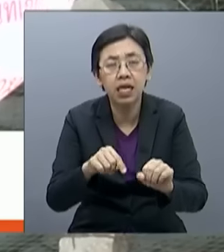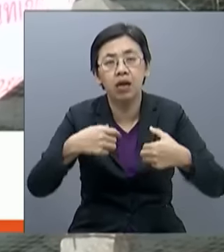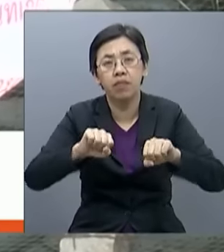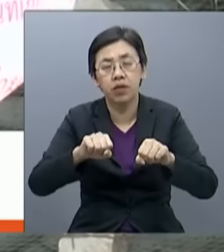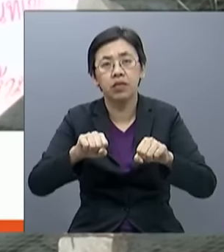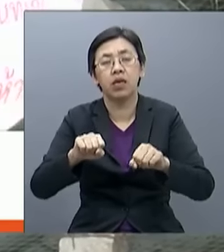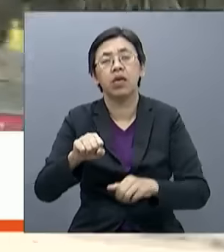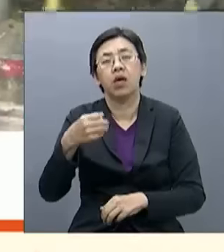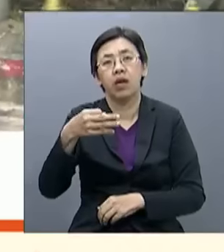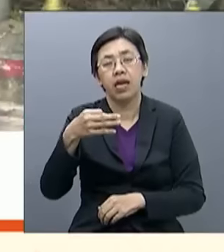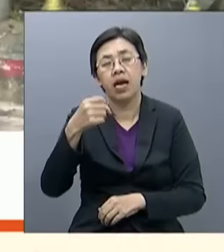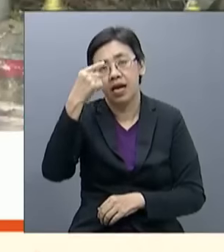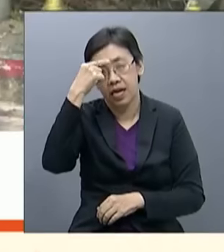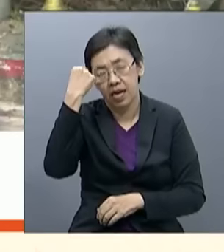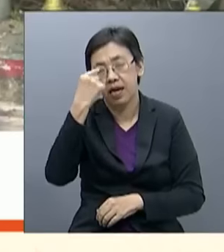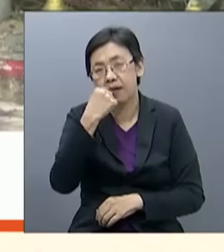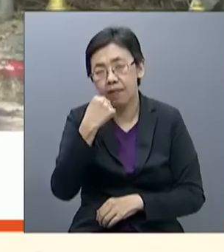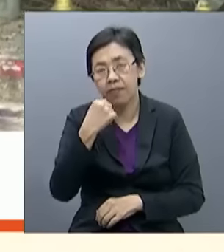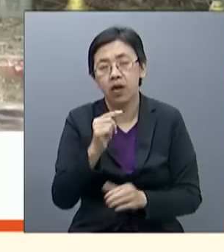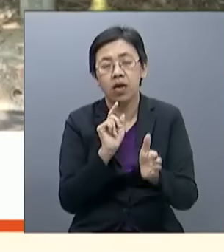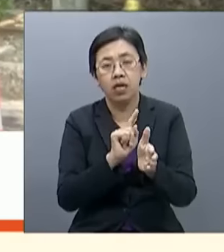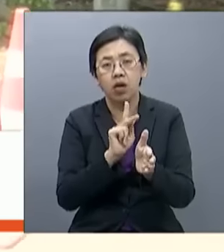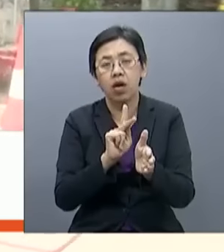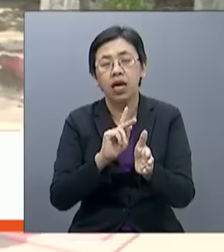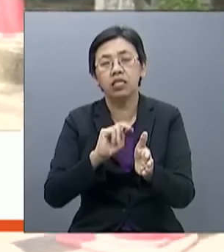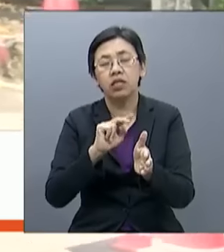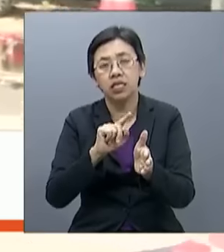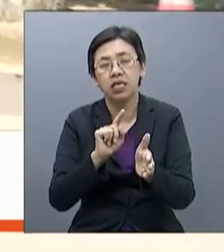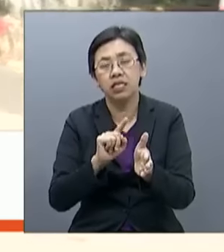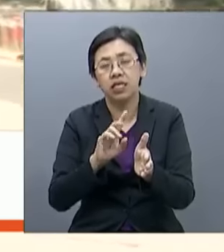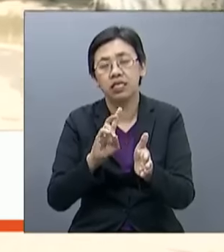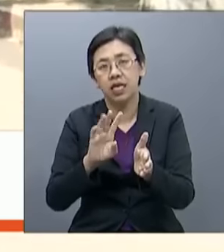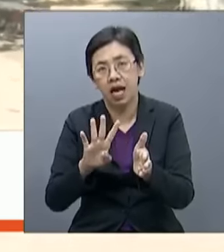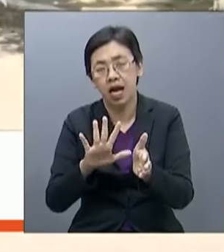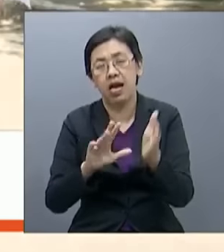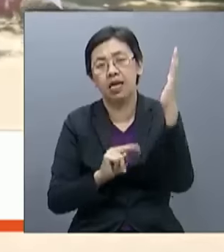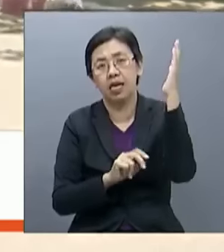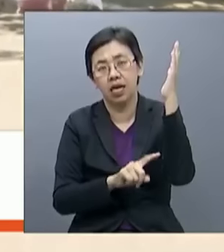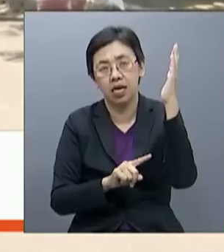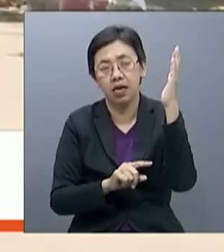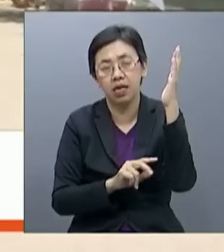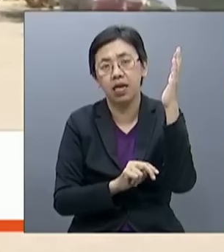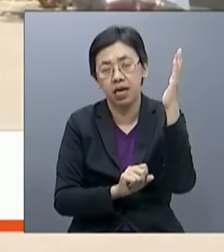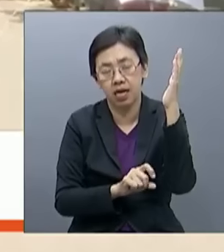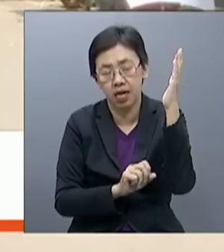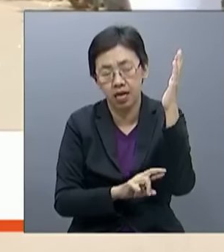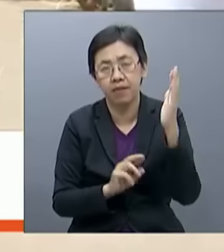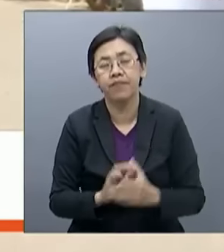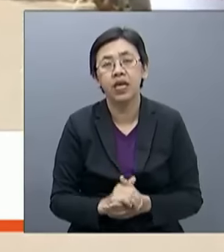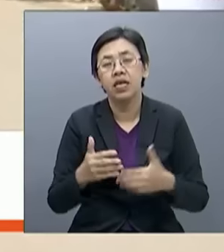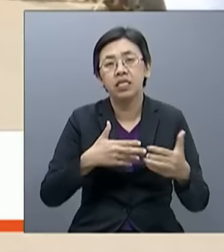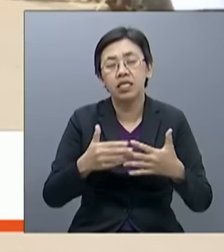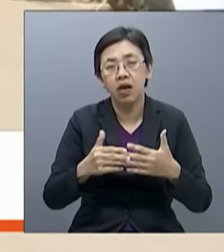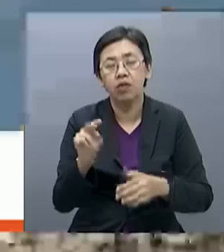ยี่ห้อ Honda สีดำแดงทะเบียน1กไก่ชกเชย7745นราธิวาสรถจักรยานยนต์ยี่ห้อ Honda สีเทาน้ำเงิน